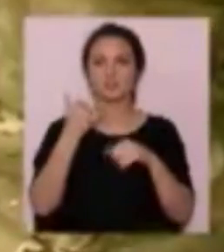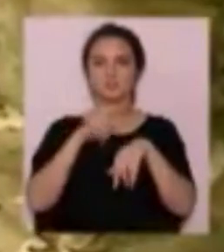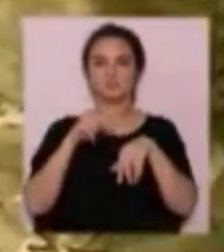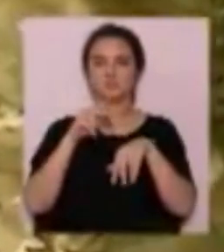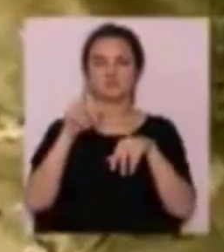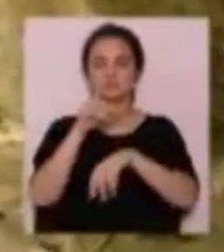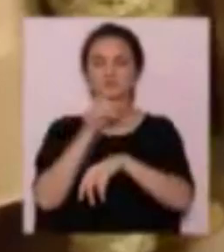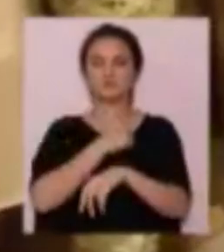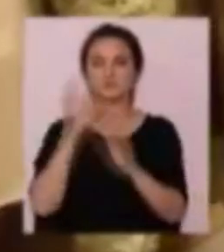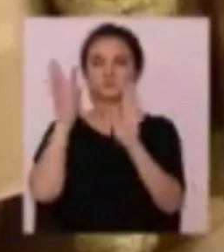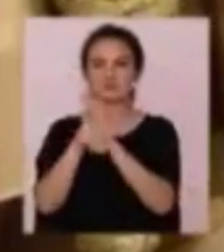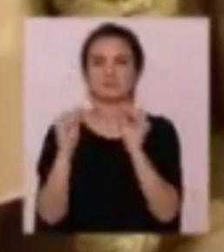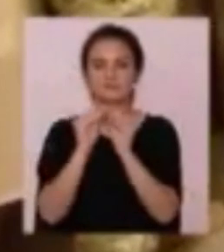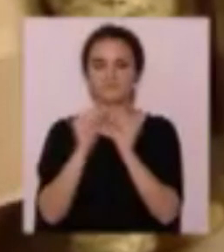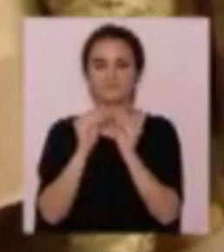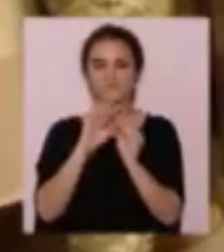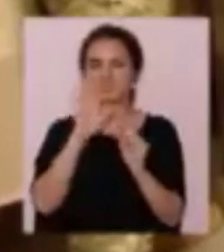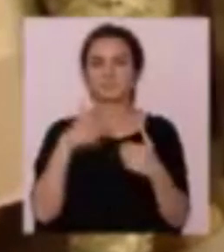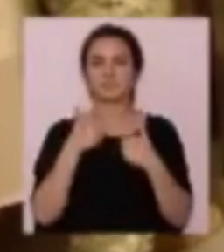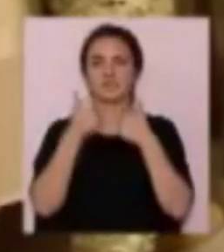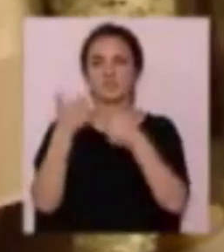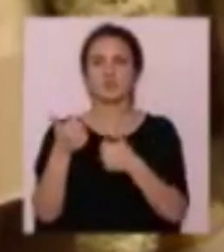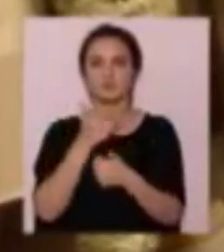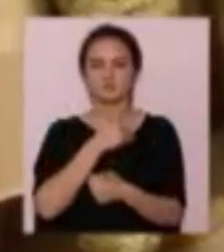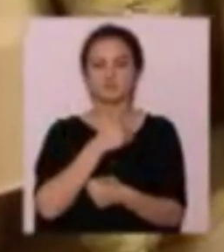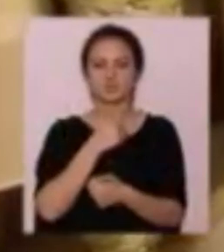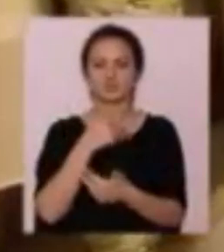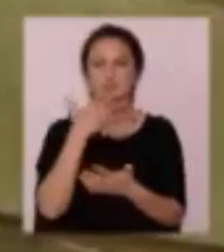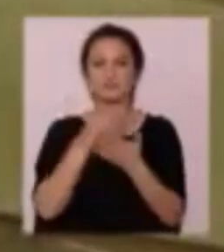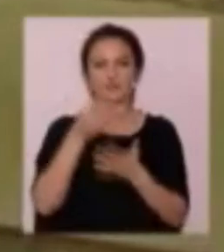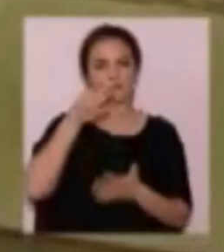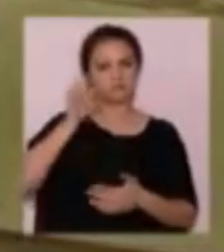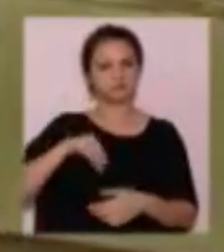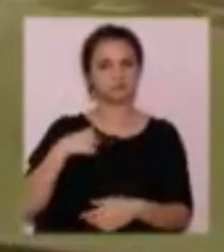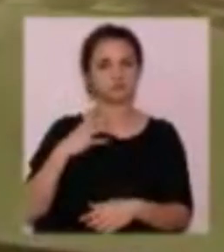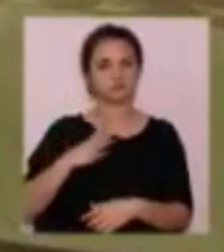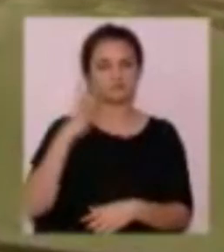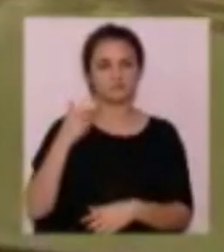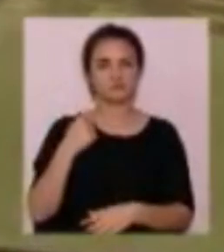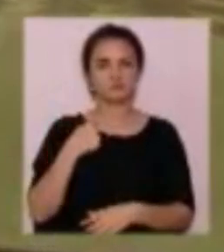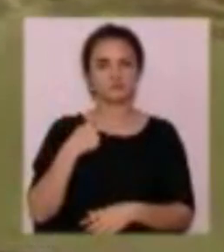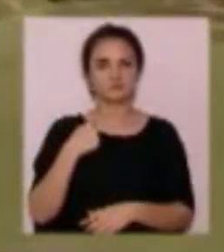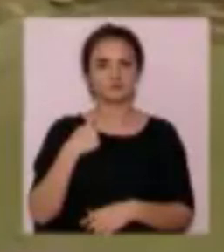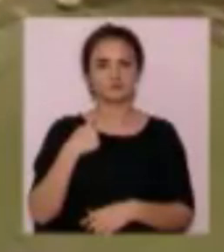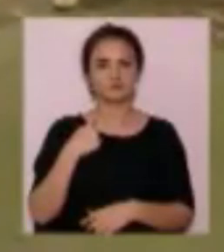ვირიცხები და ვცდილობ ყველანაირად დავეხმარო ჩემი გამოცდილებიდან შეიძლება